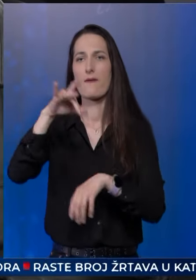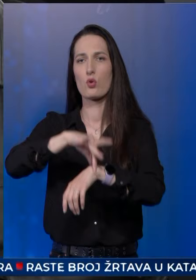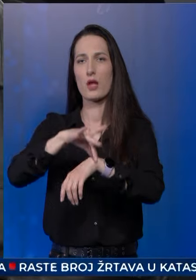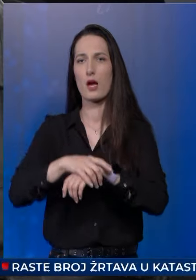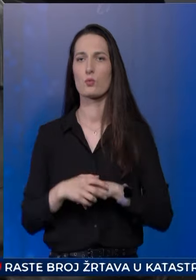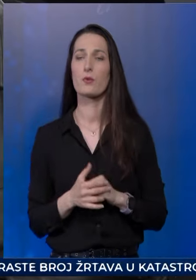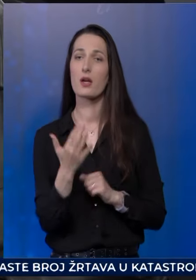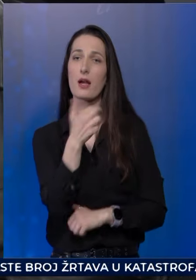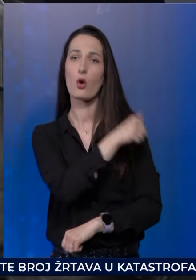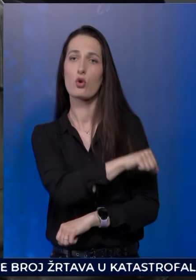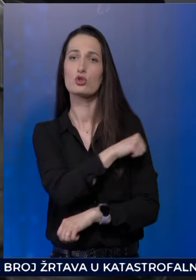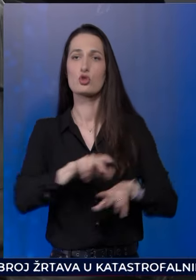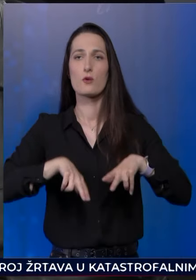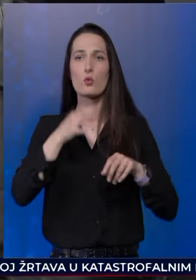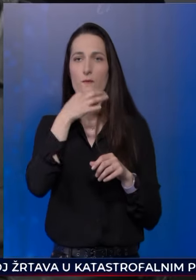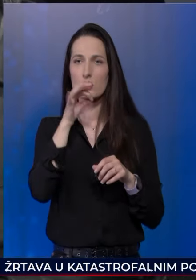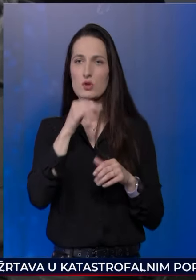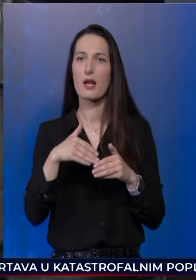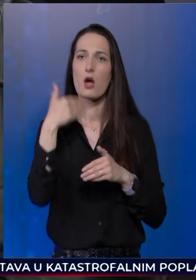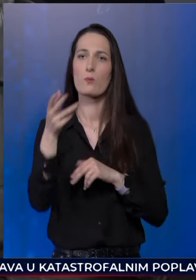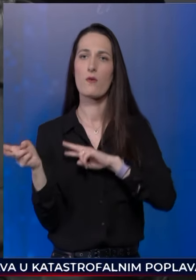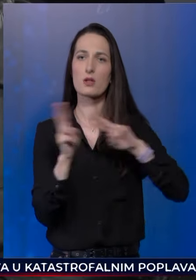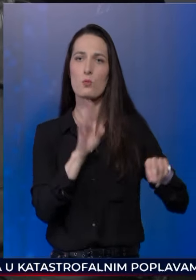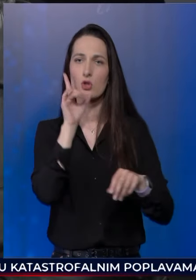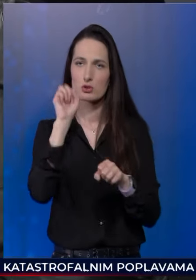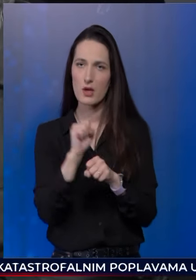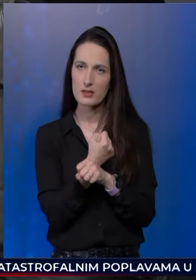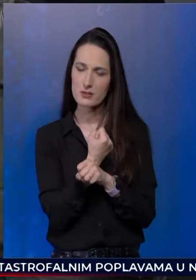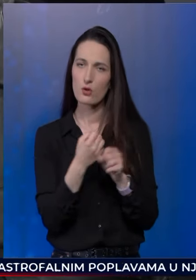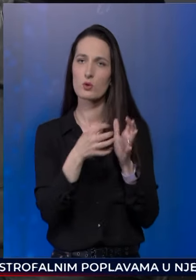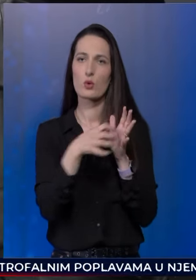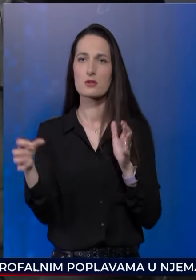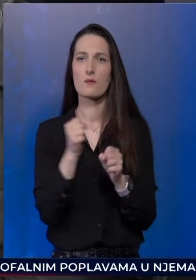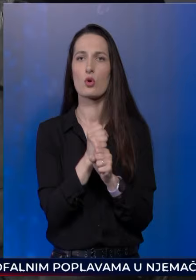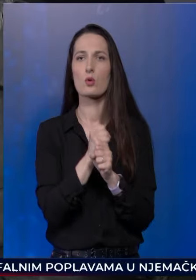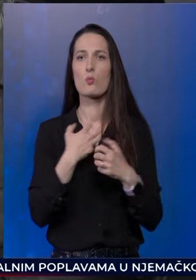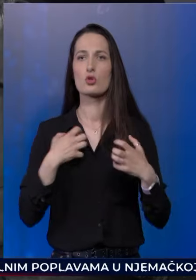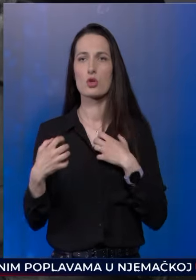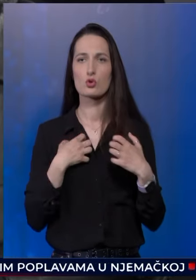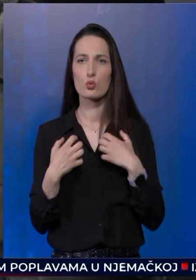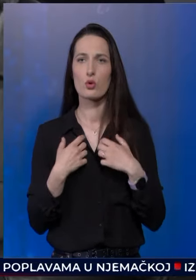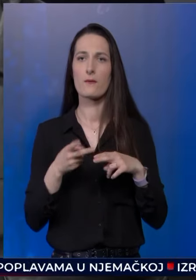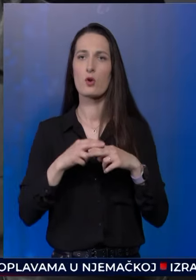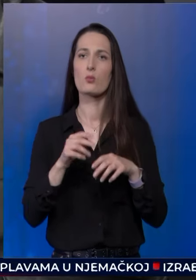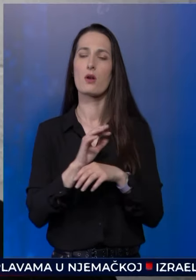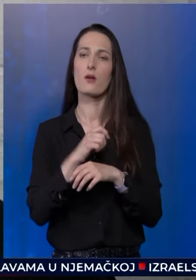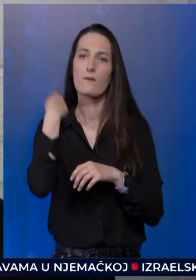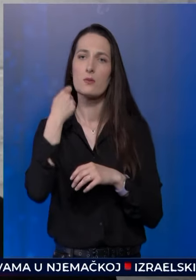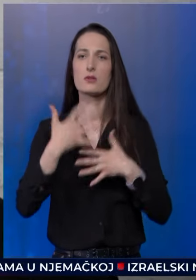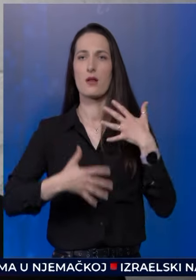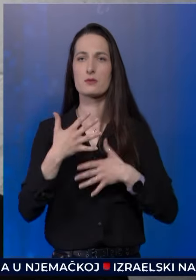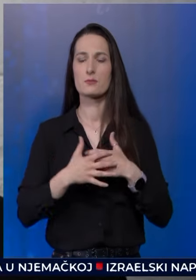ljekaru. Nekoliko godina živio je u Francuskoj. Nakon povratka u Bosnu i Hercegovinu nastavlja rad u pozorištu, na filmu i